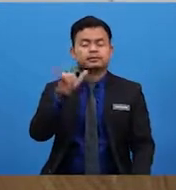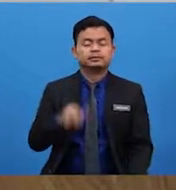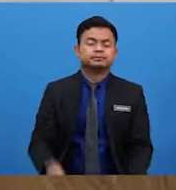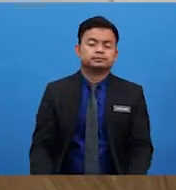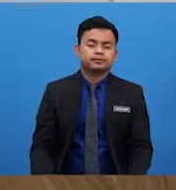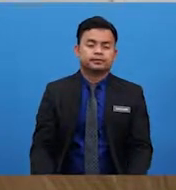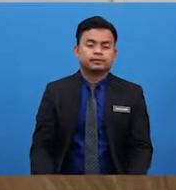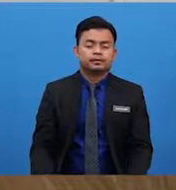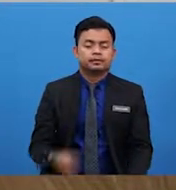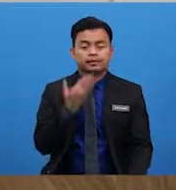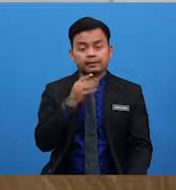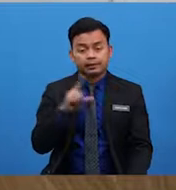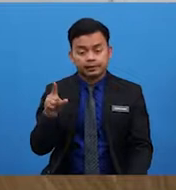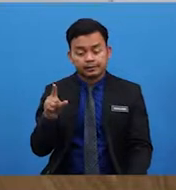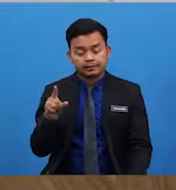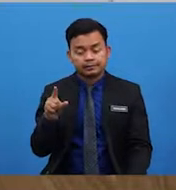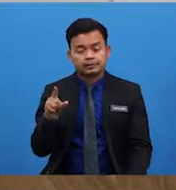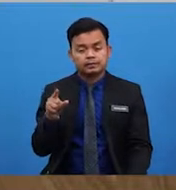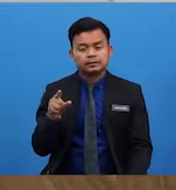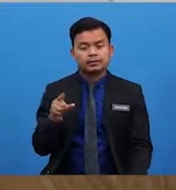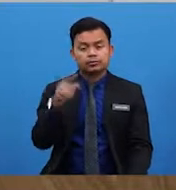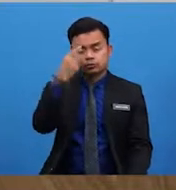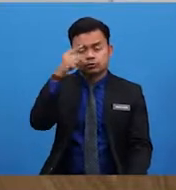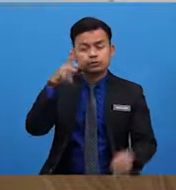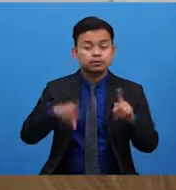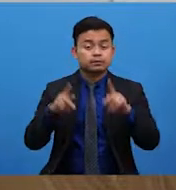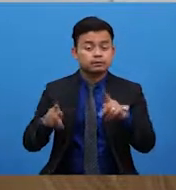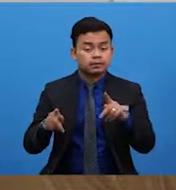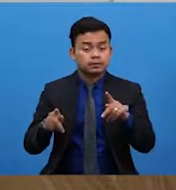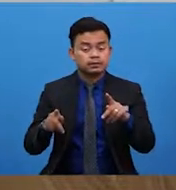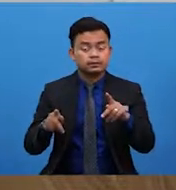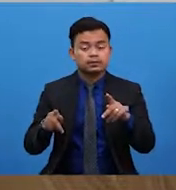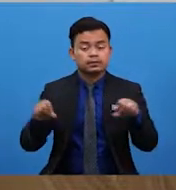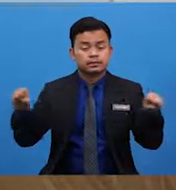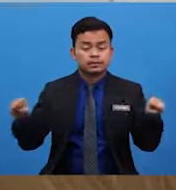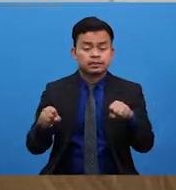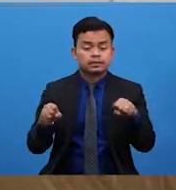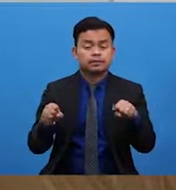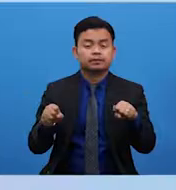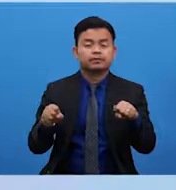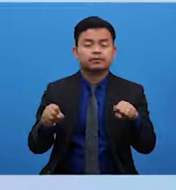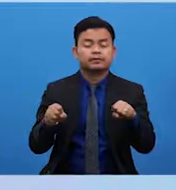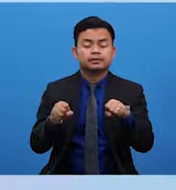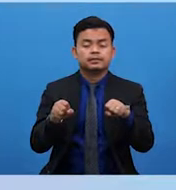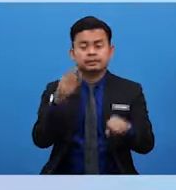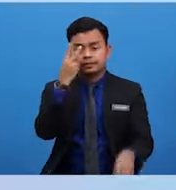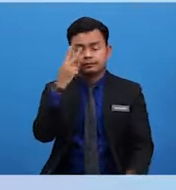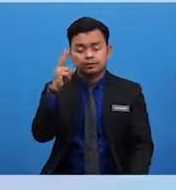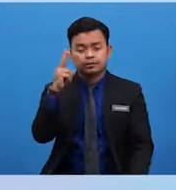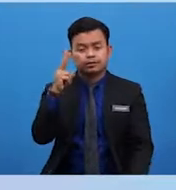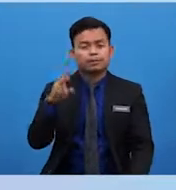istilah dalam seni Bijuu itu sendiri contohnya memahami pelbagai maksud istilah seperti diskriminasi